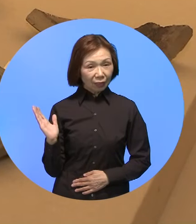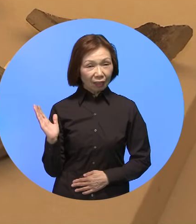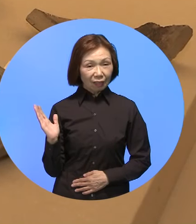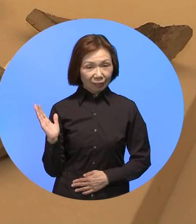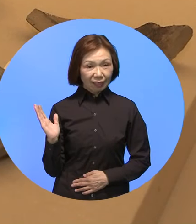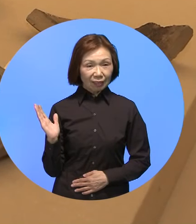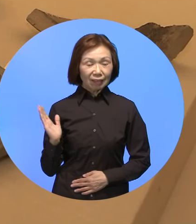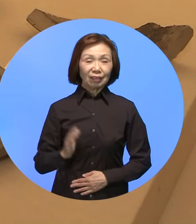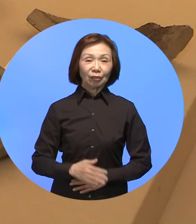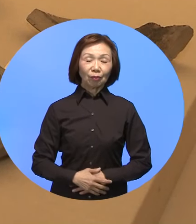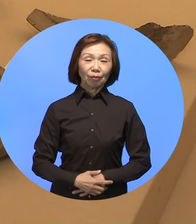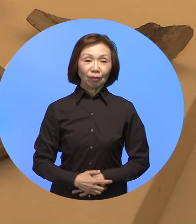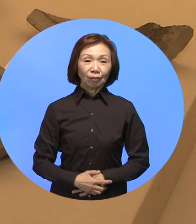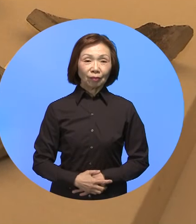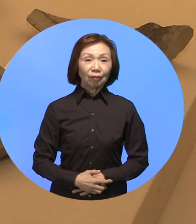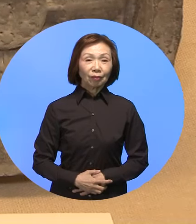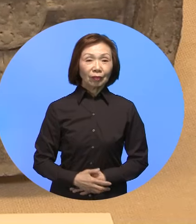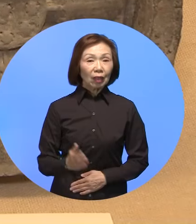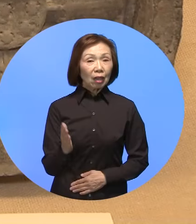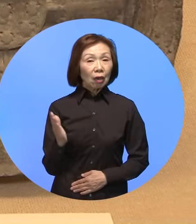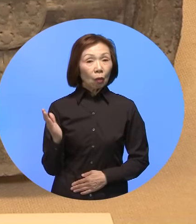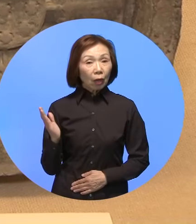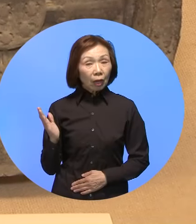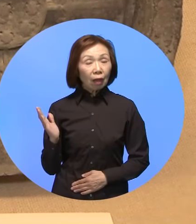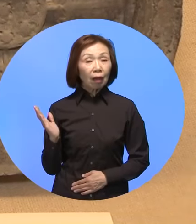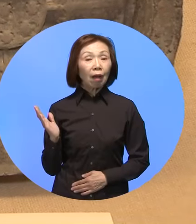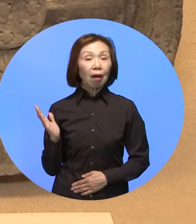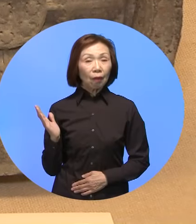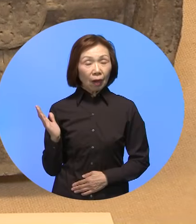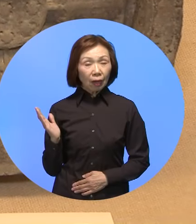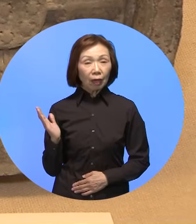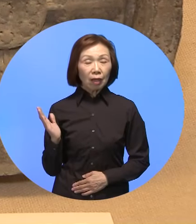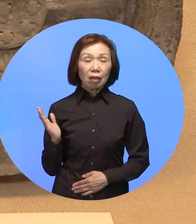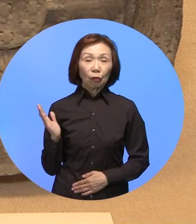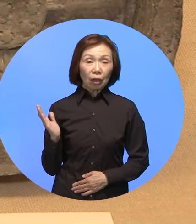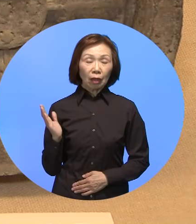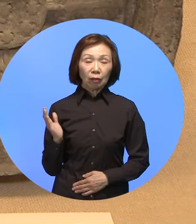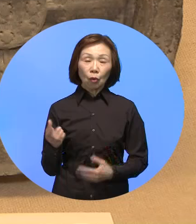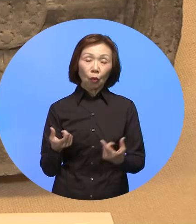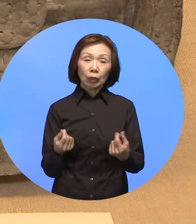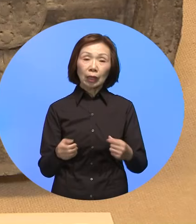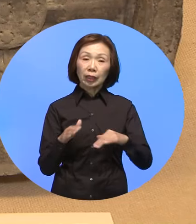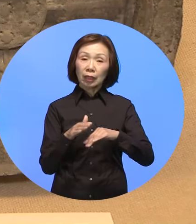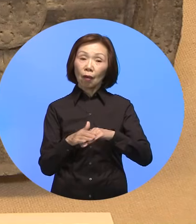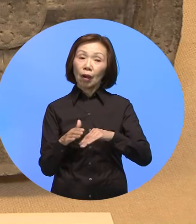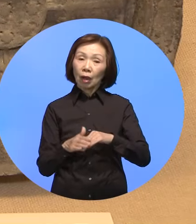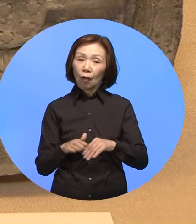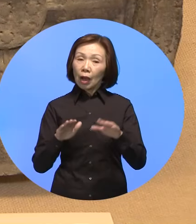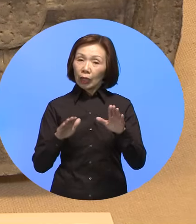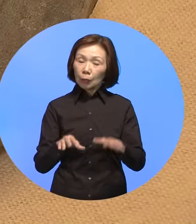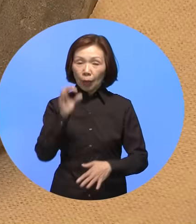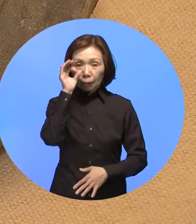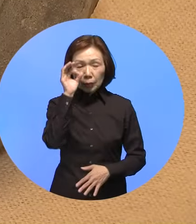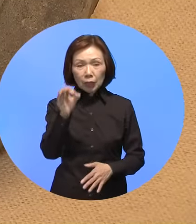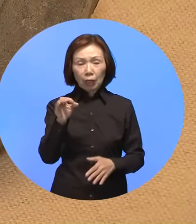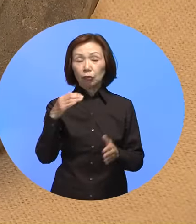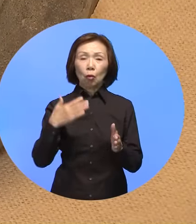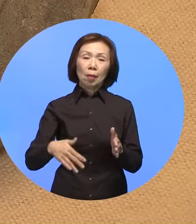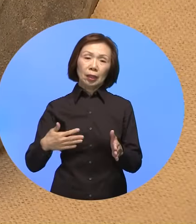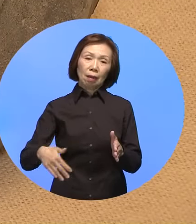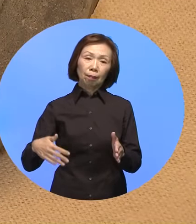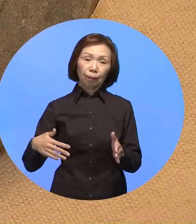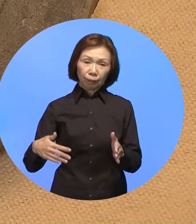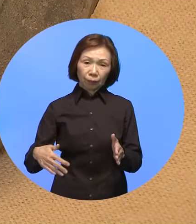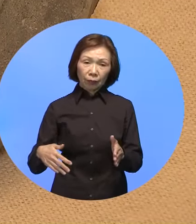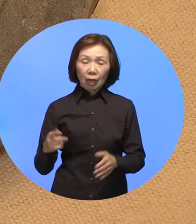まこれらの文様の顔なぁなぜものがですね今見つかっておりませんのでこの河原が